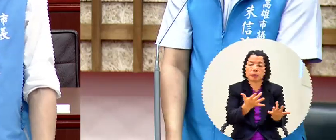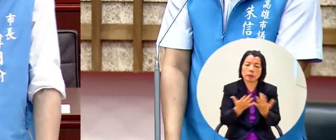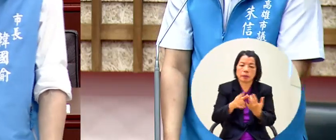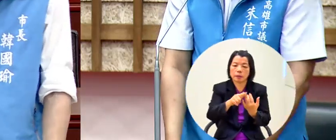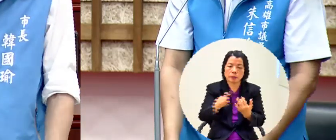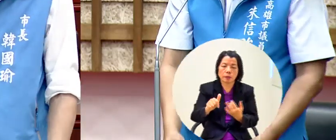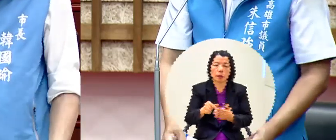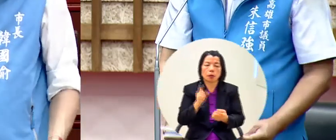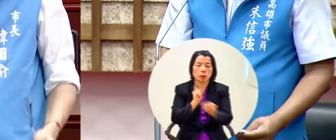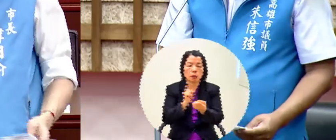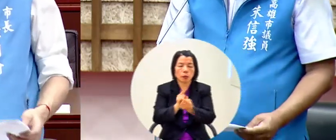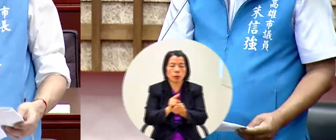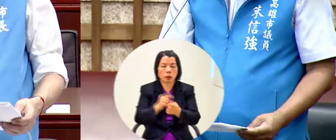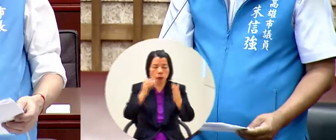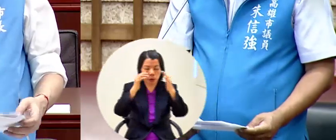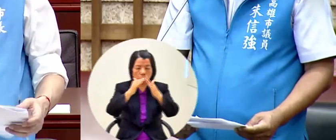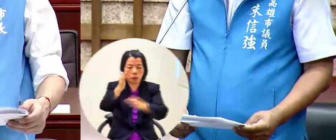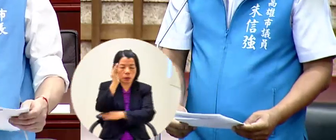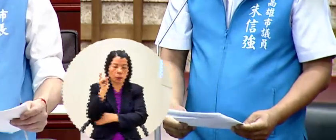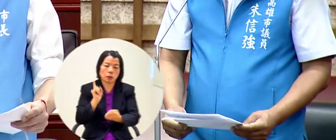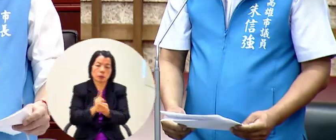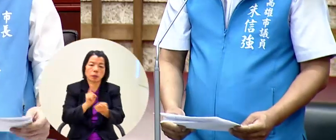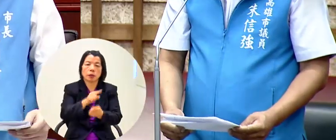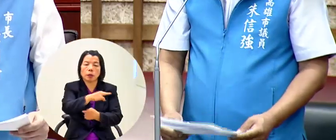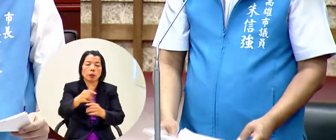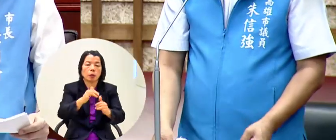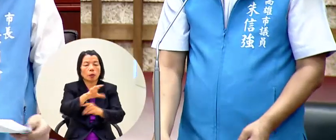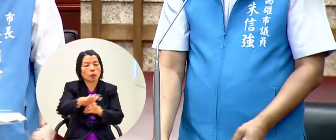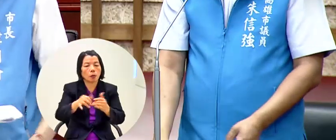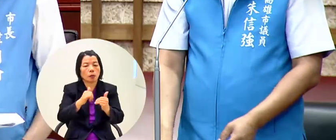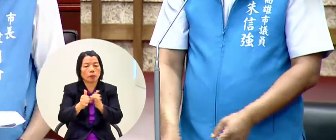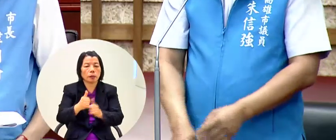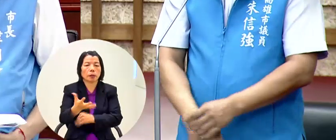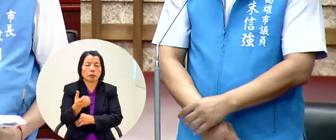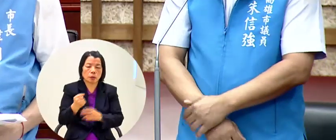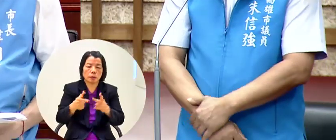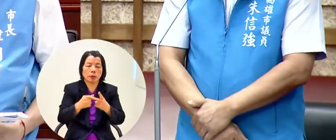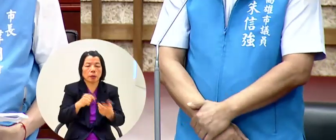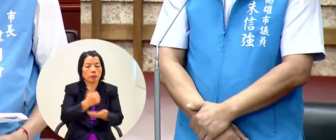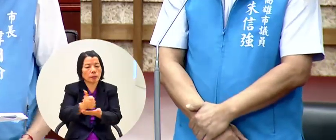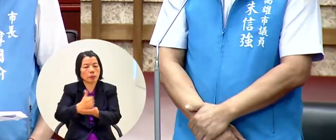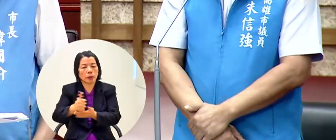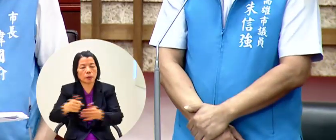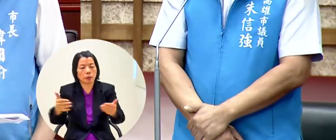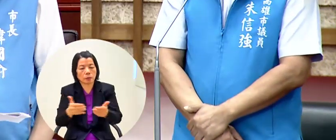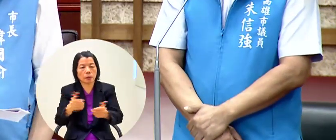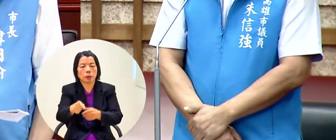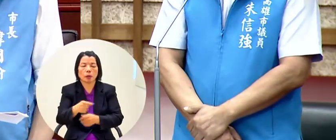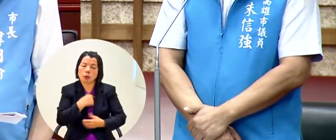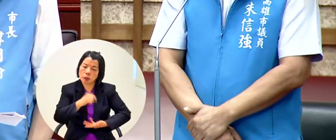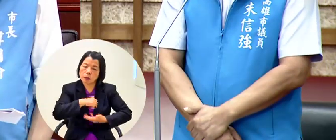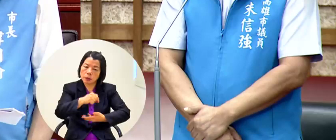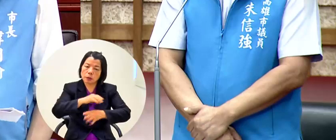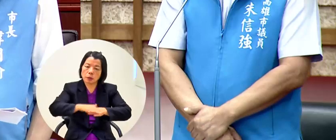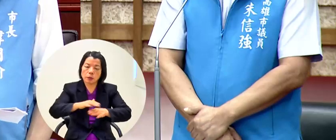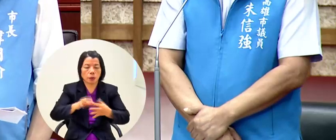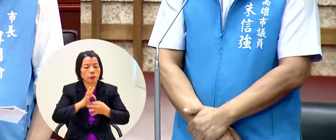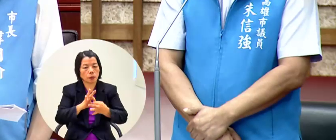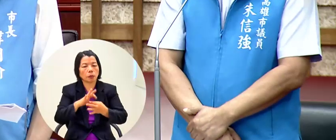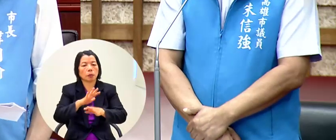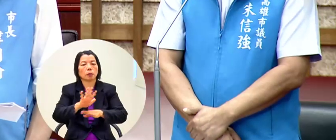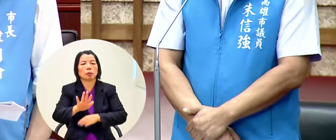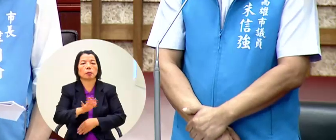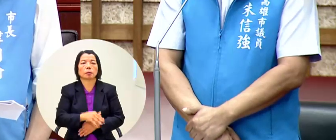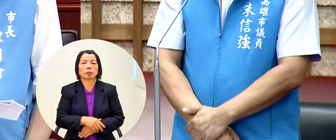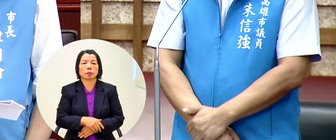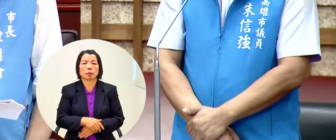们农民的权益问题，还有农产品外销的问题、销售问题，我们非常的担心，也非常的关切。